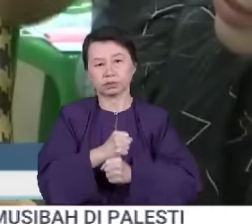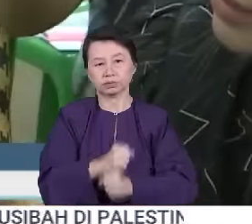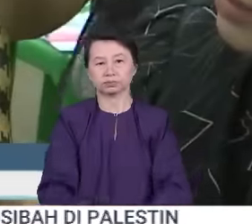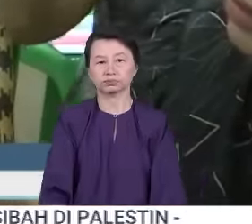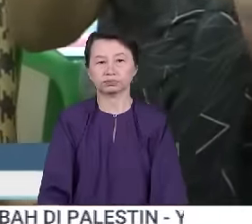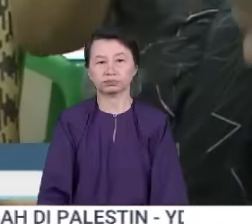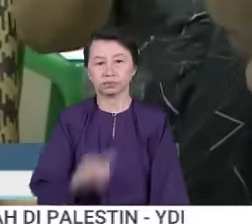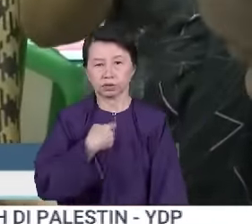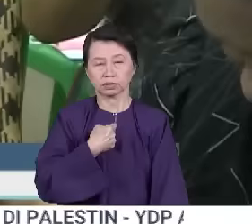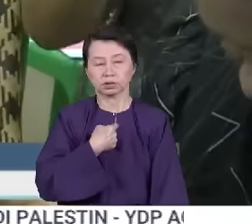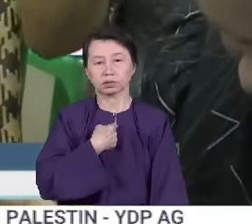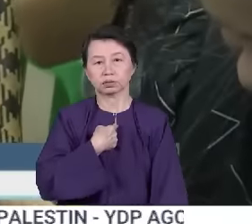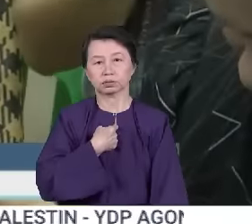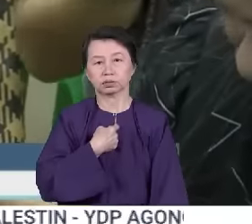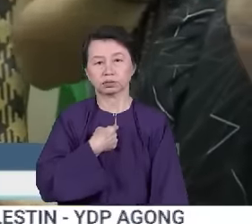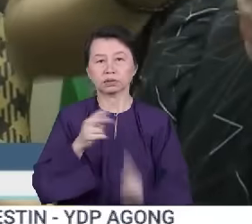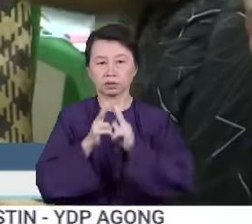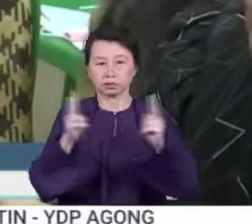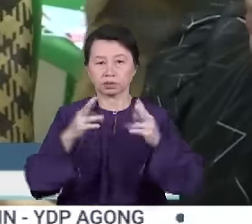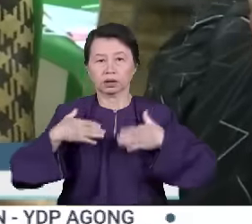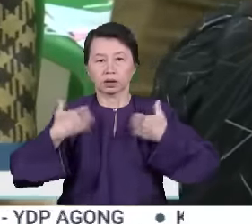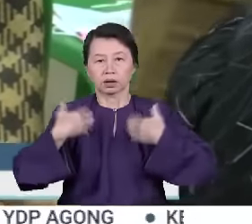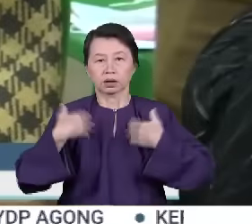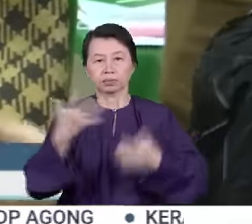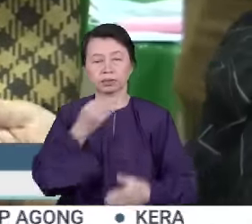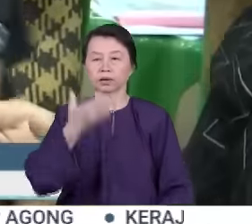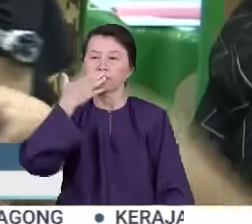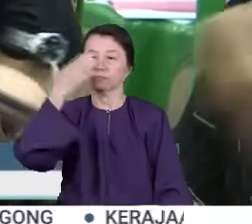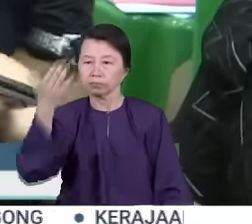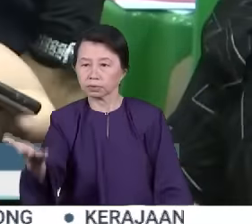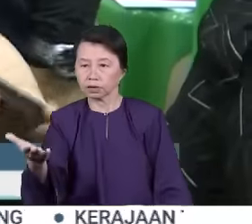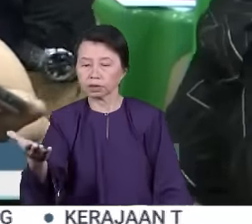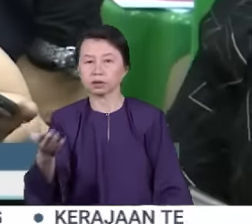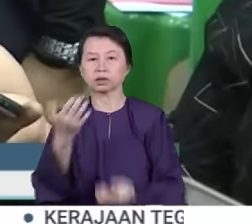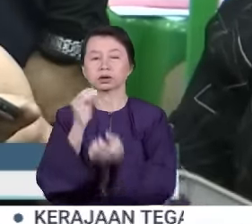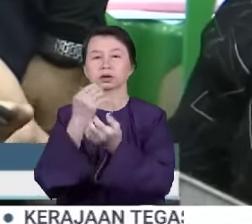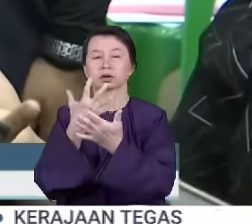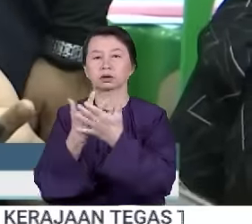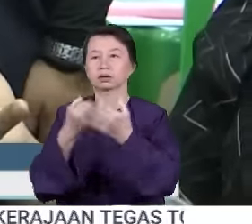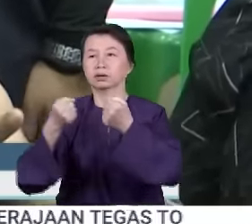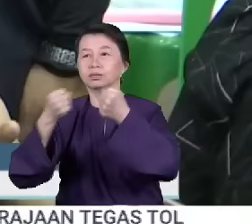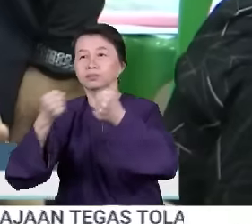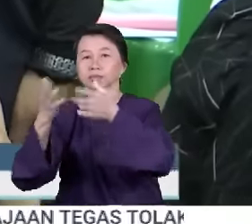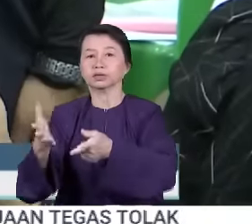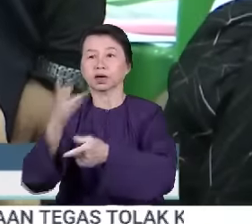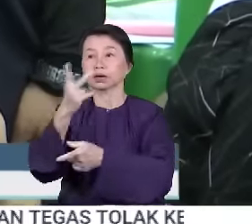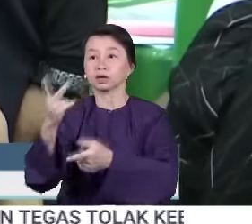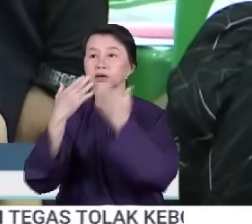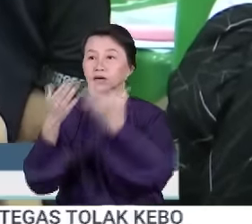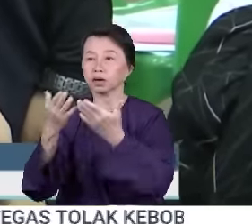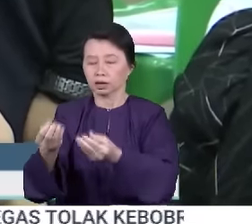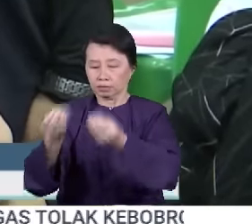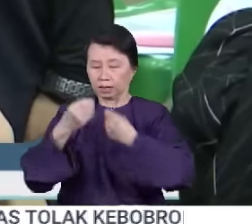Saya amat gembira dan berterima kasih dengan penjara Kota Kinabalu bagi saya